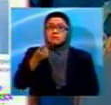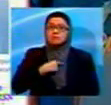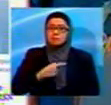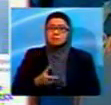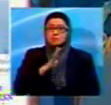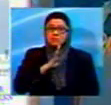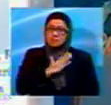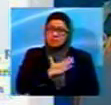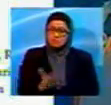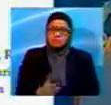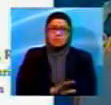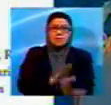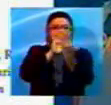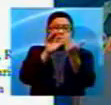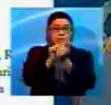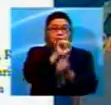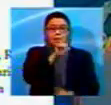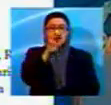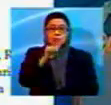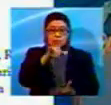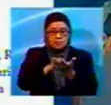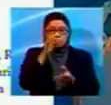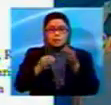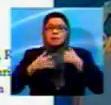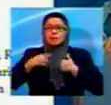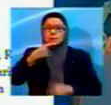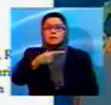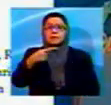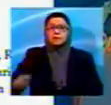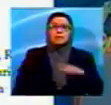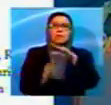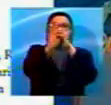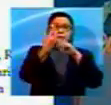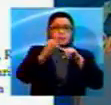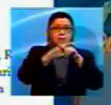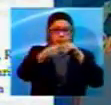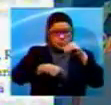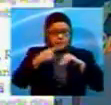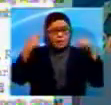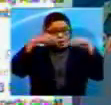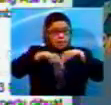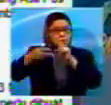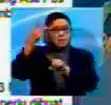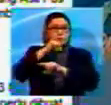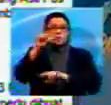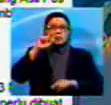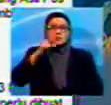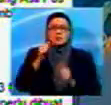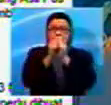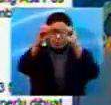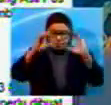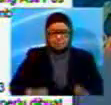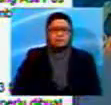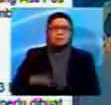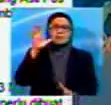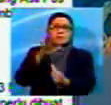dengan Adun seri jika ada perkara Berbangkit mengenai umno Pulau Pinang dan bukannya dengan cara menghina memanggil